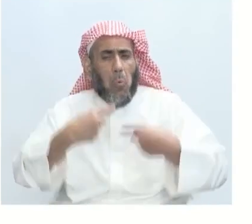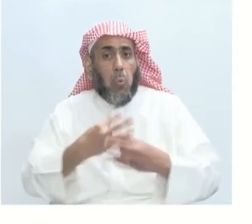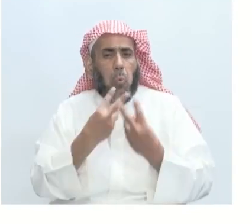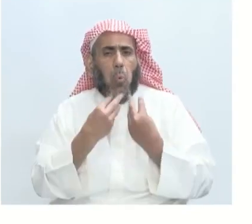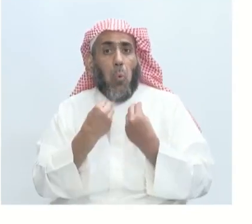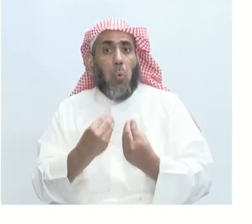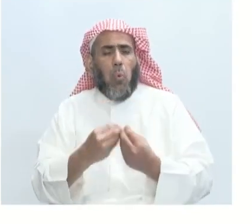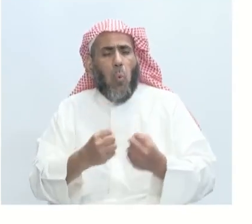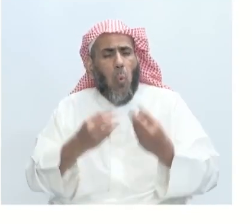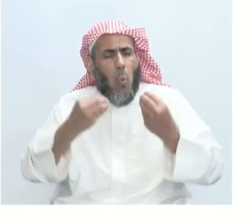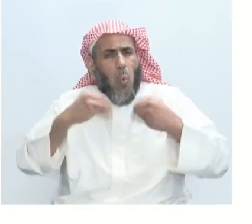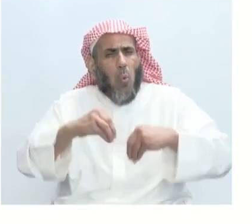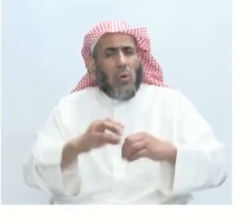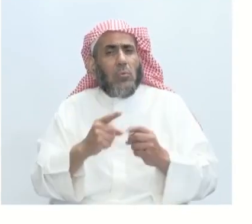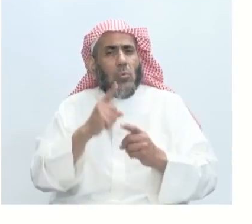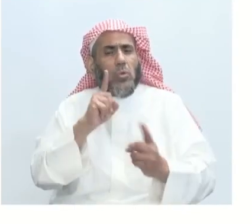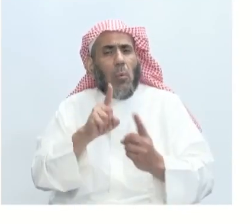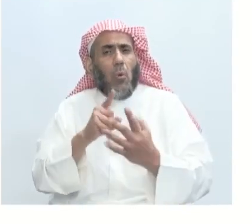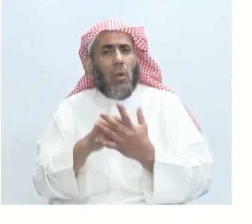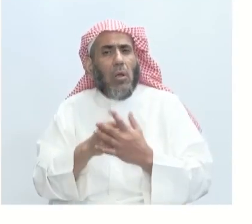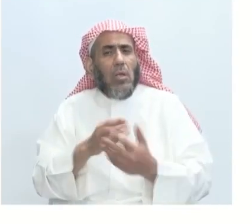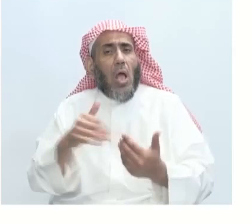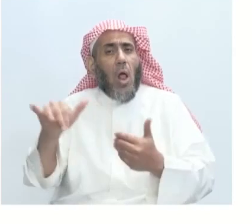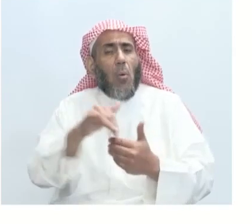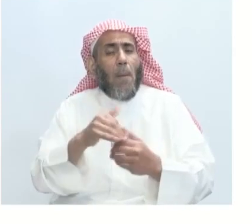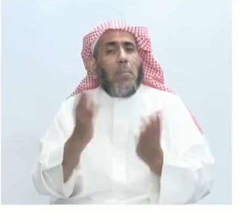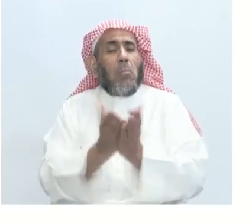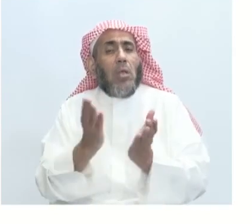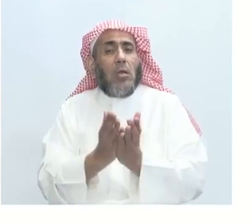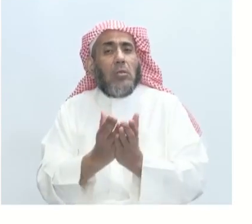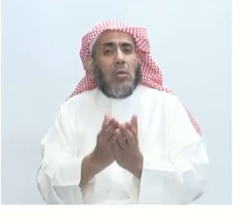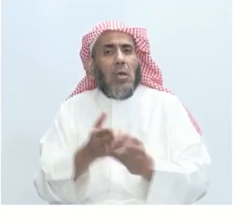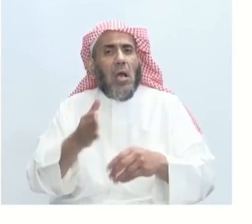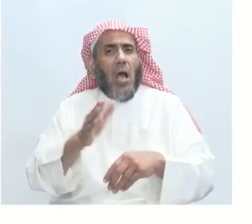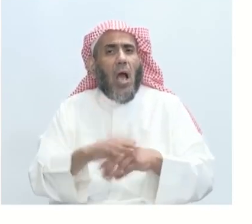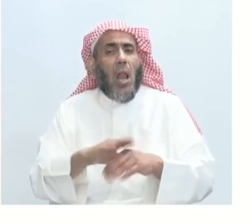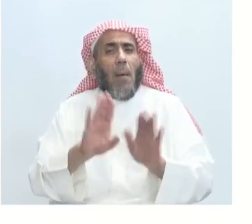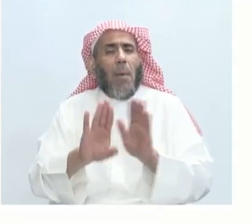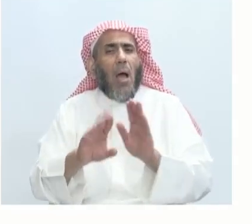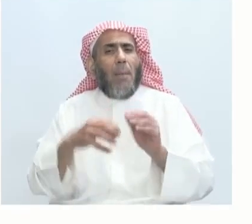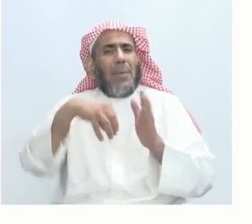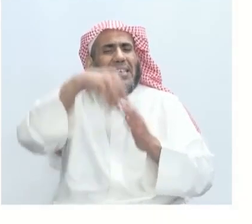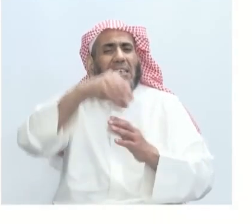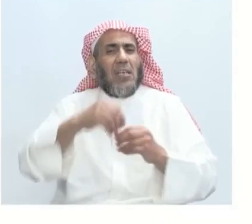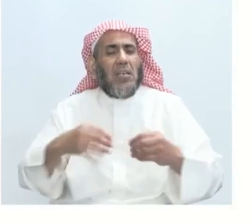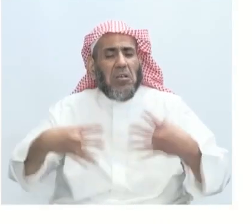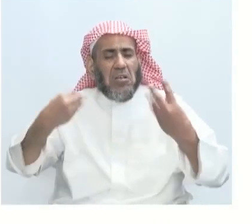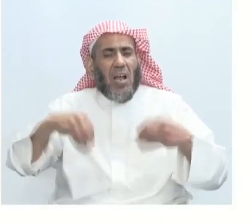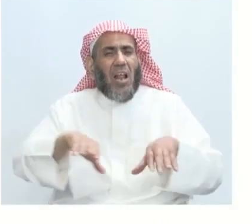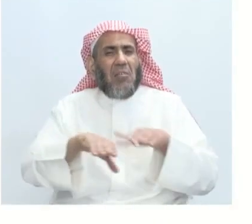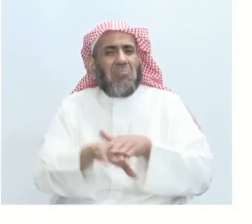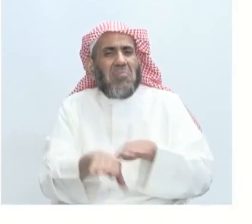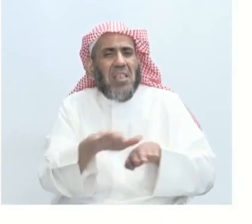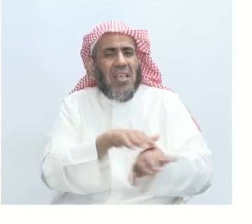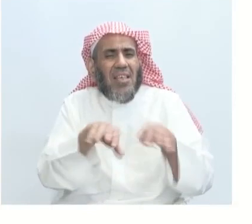لدرجه شديده حيث كانت تستقبلنا عند عودتنا من المدارس على باب الشقه حيث نخلع اعزكم